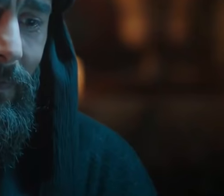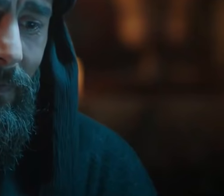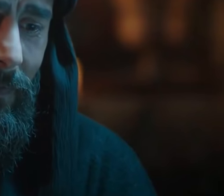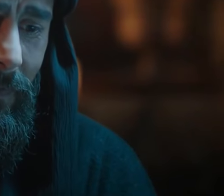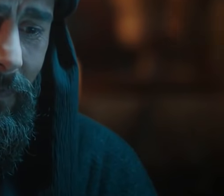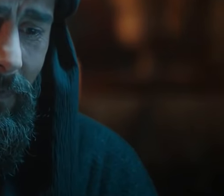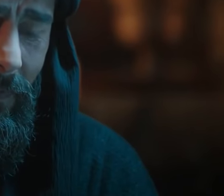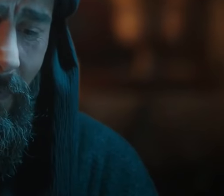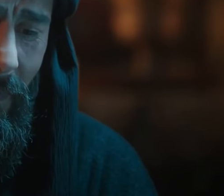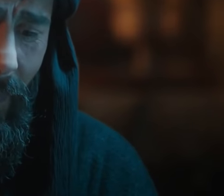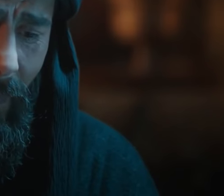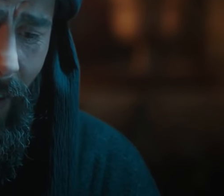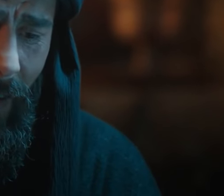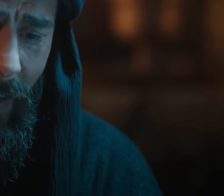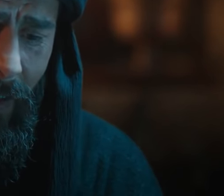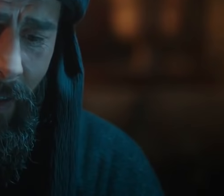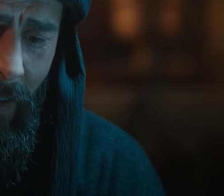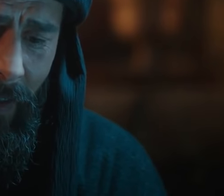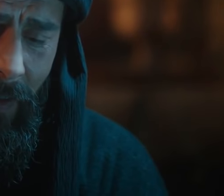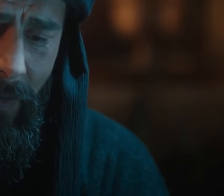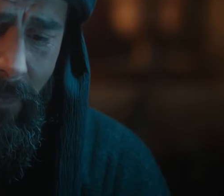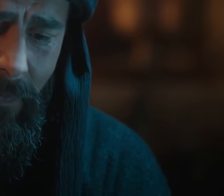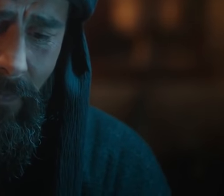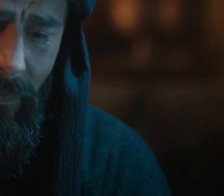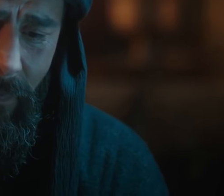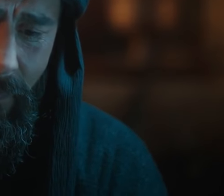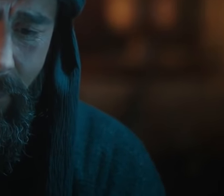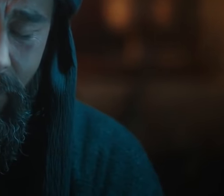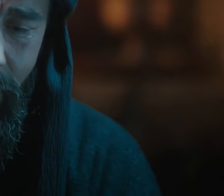Yunus ağlamaklı ifadesiyle bakışlarını indirdi.